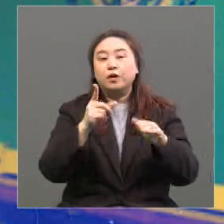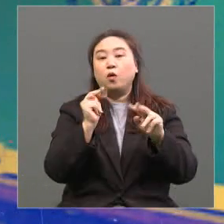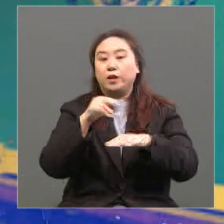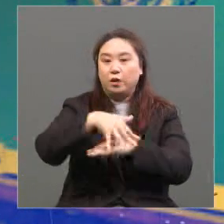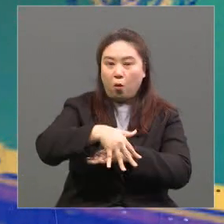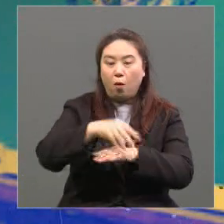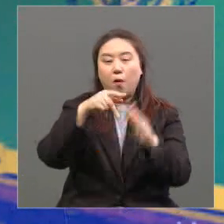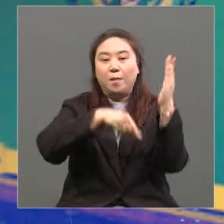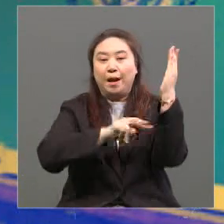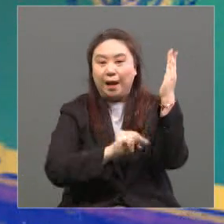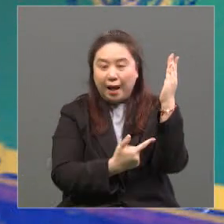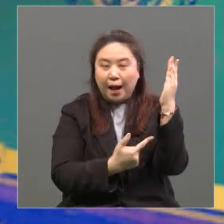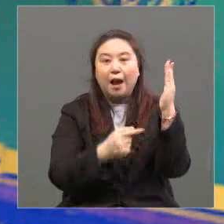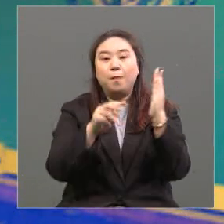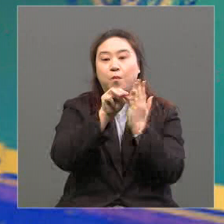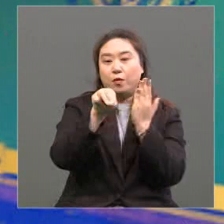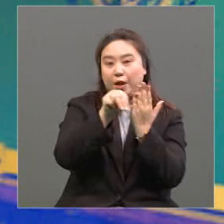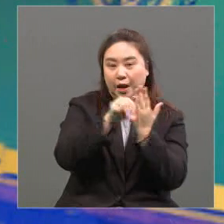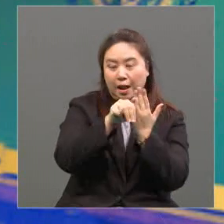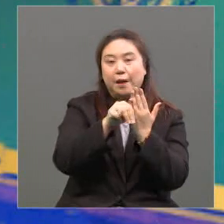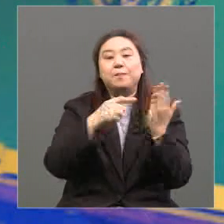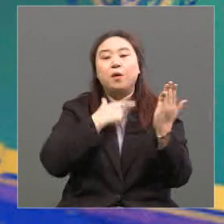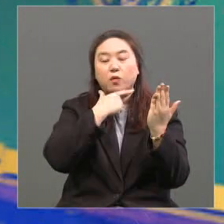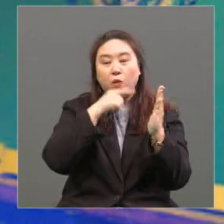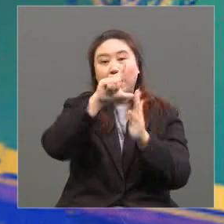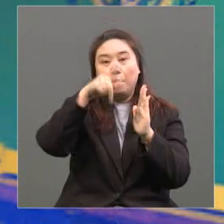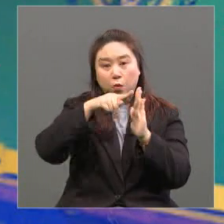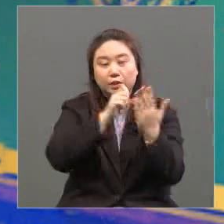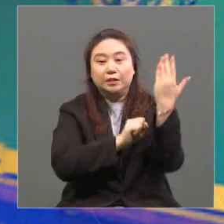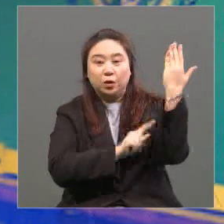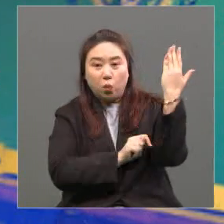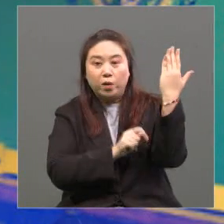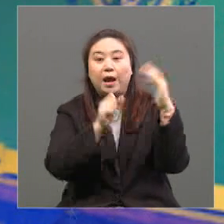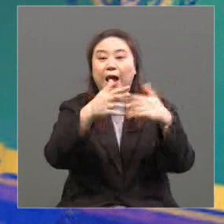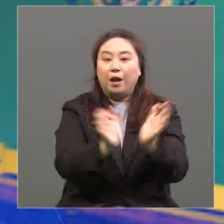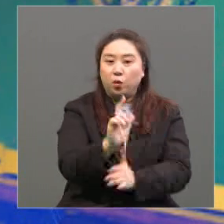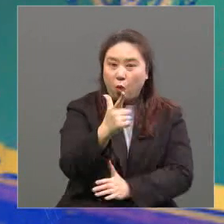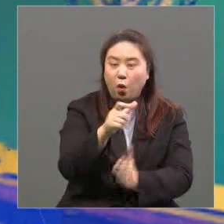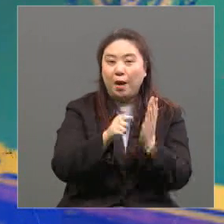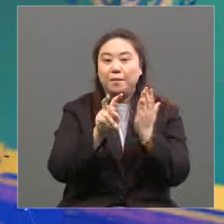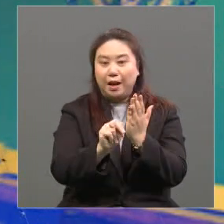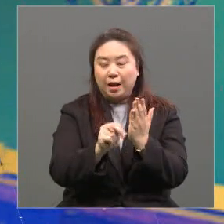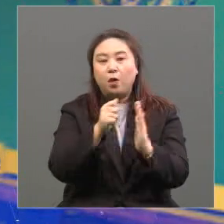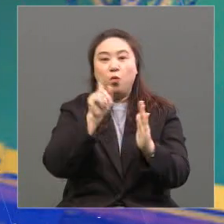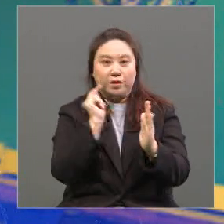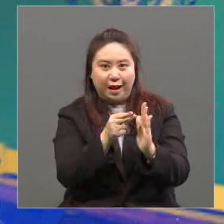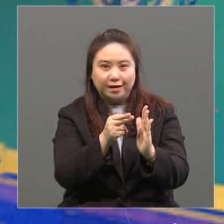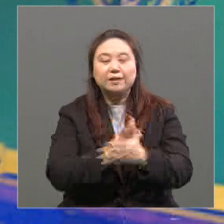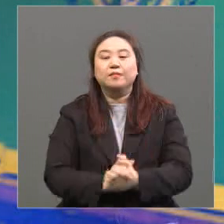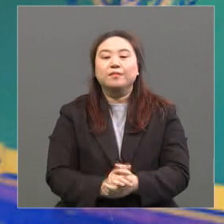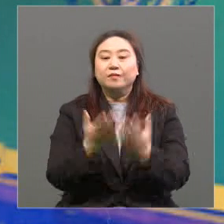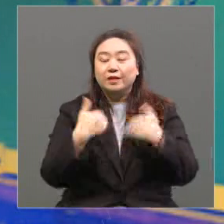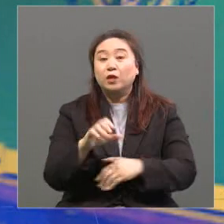ายกพังงามุกดาหารแม่ฮ่องสอนลำพูนสตูลอ่างทองอำนาจเจริญและอุทัยธานีส่วน